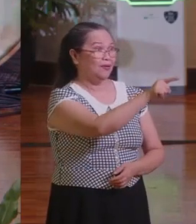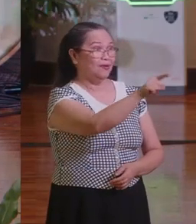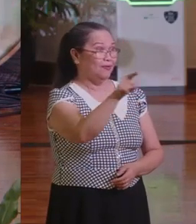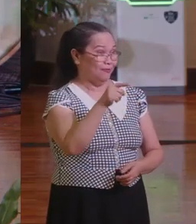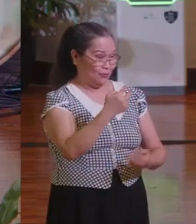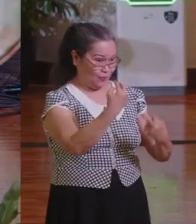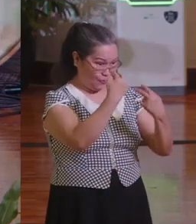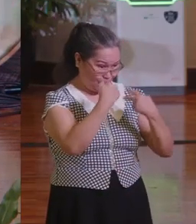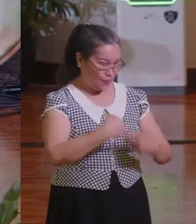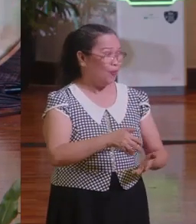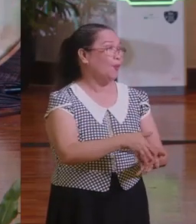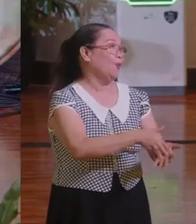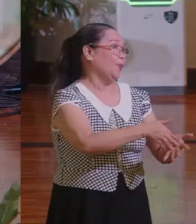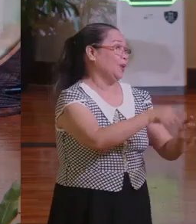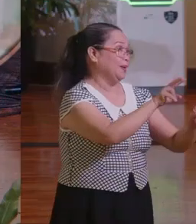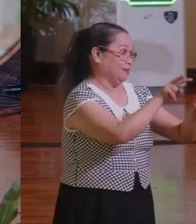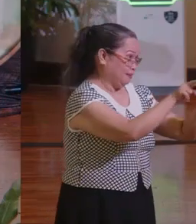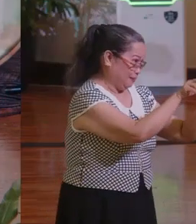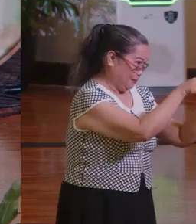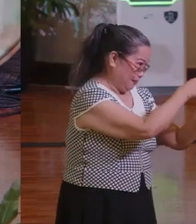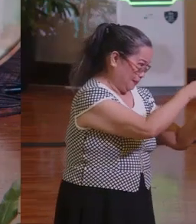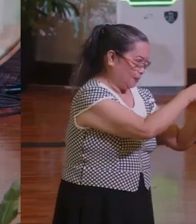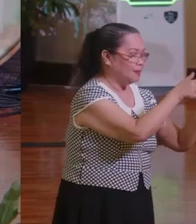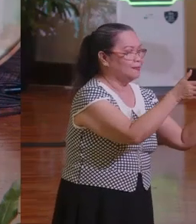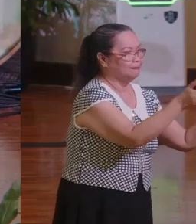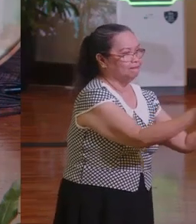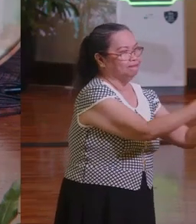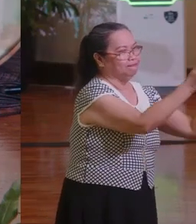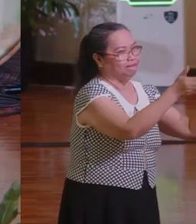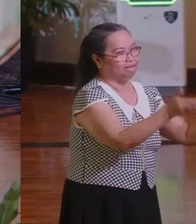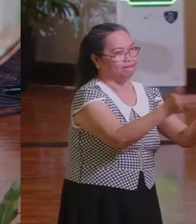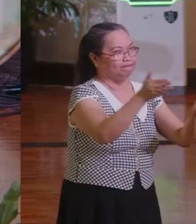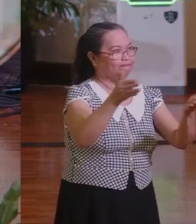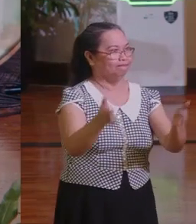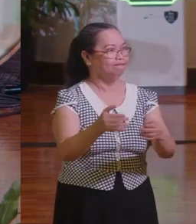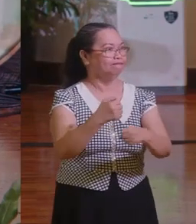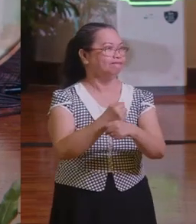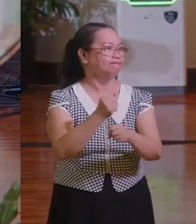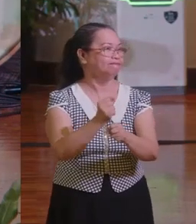silang hikayatin. Kung sila ay naliligaw, kailangan natin silang ituwid.